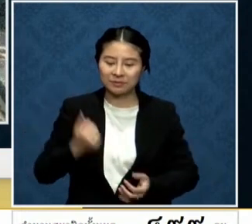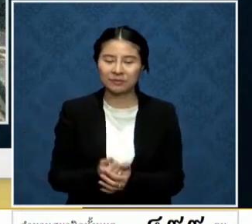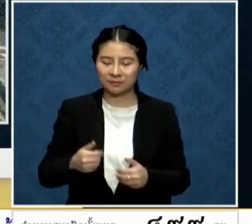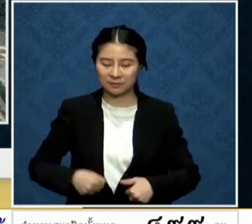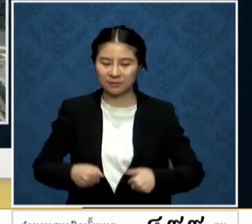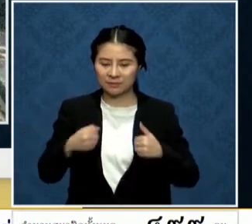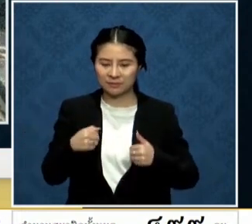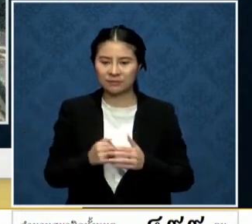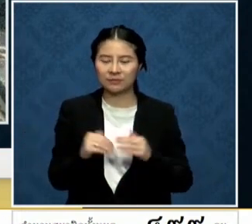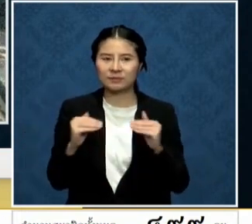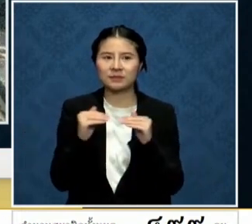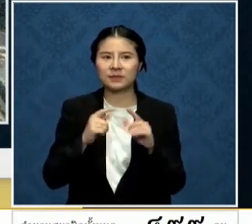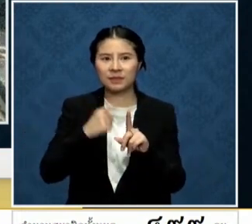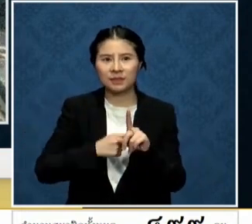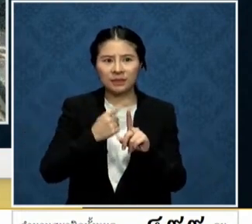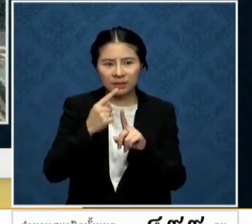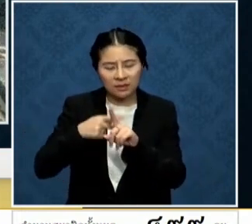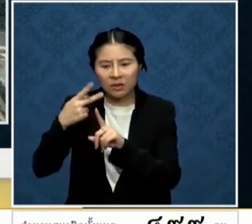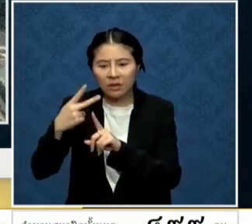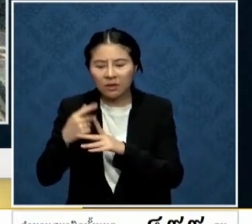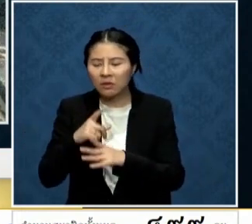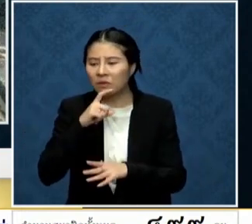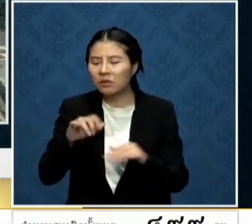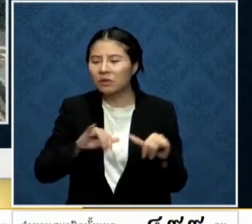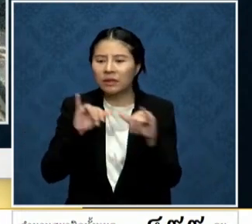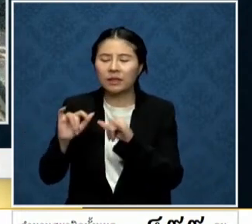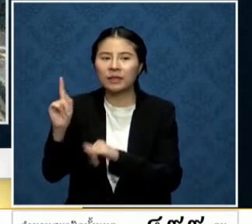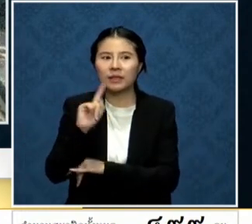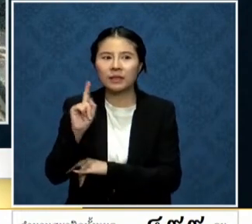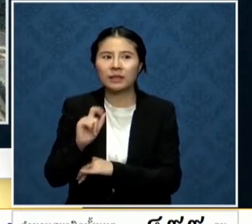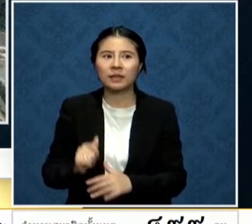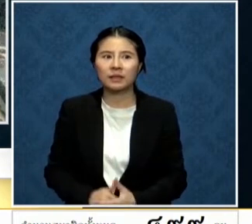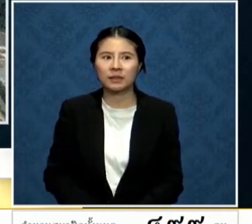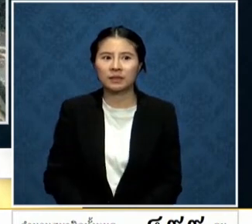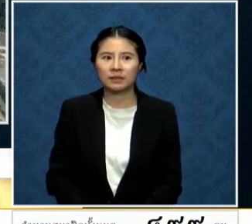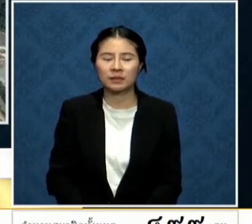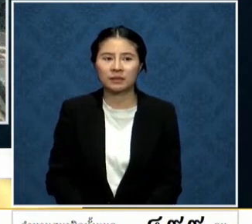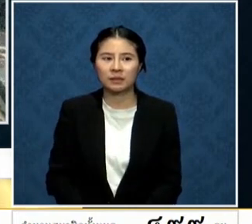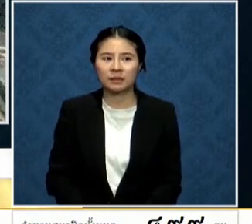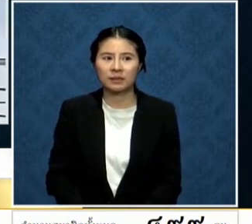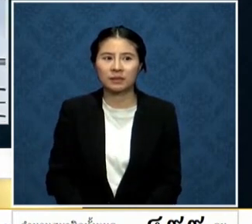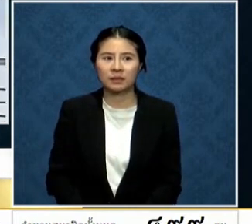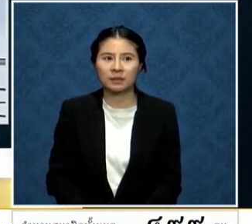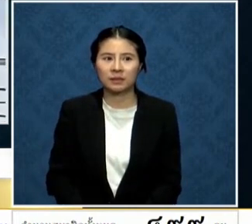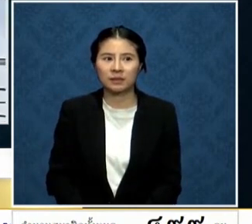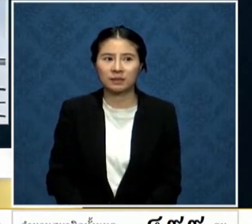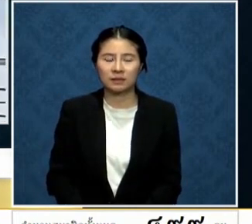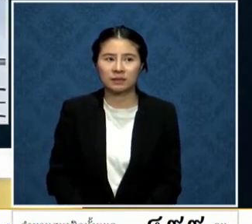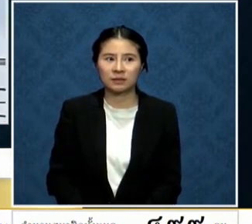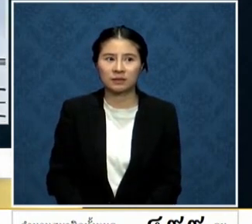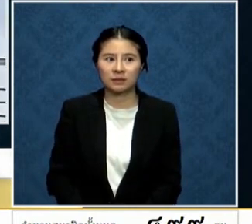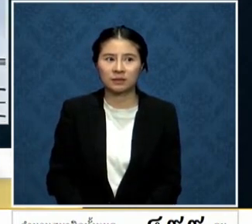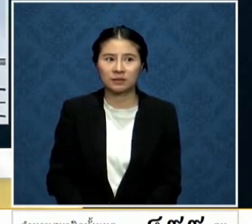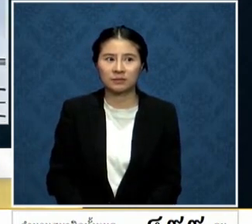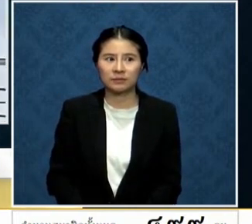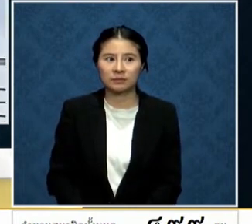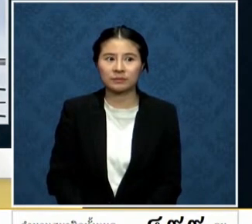เภายในเดือน 2เดือนเขาจะปรับตัวยังไงครับสุดท้ายมันก็ไปบุกบ้านคนภาพตภาพถัดไปครับหมู่บ้าน